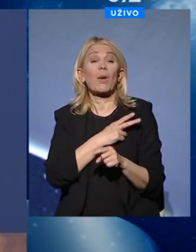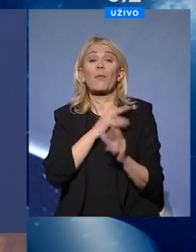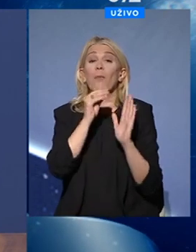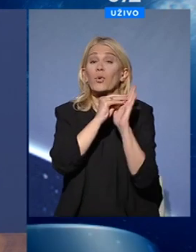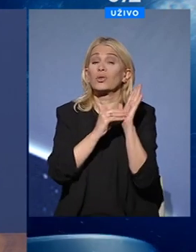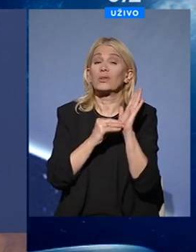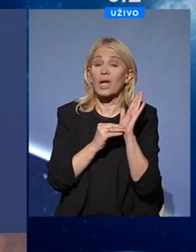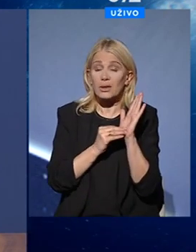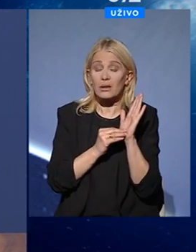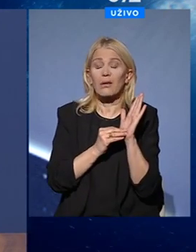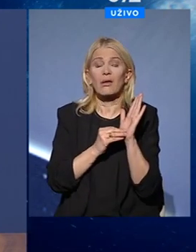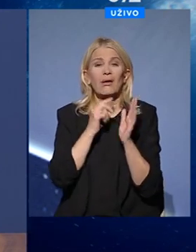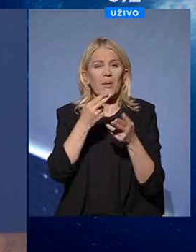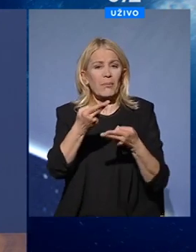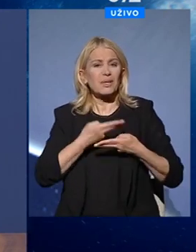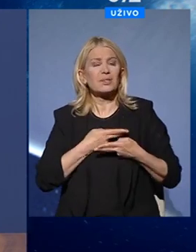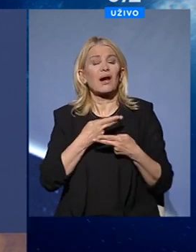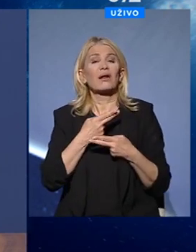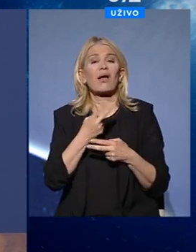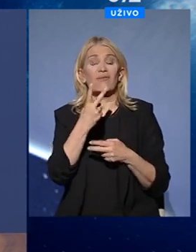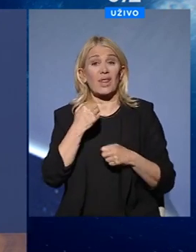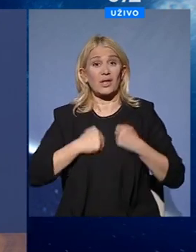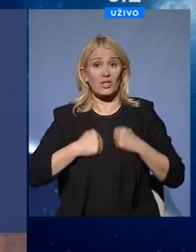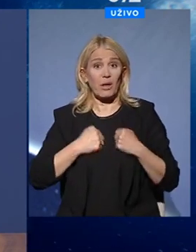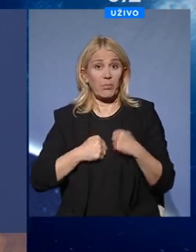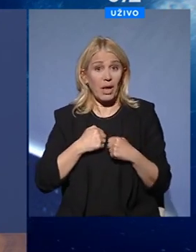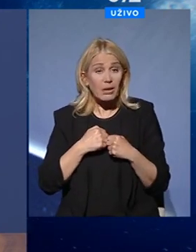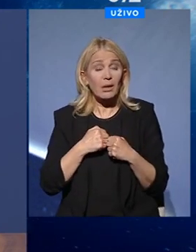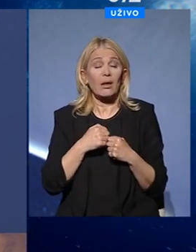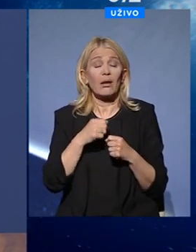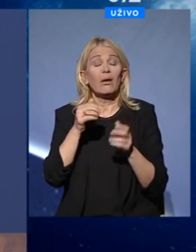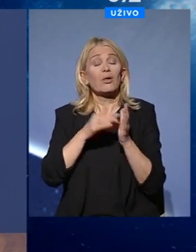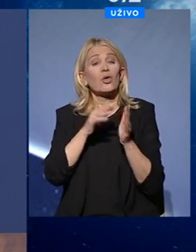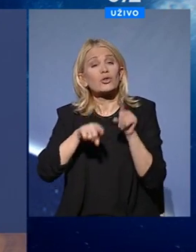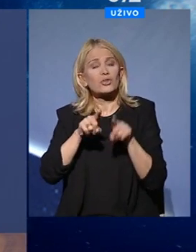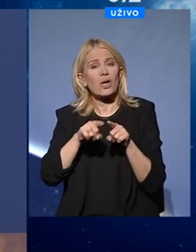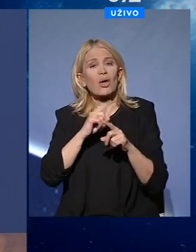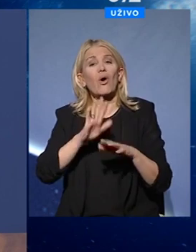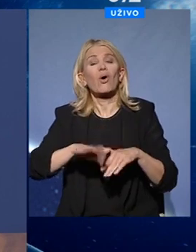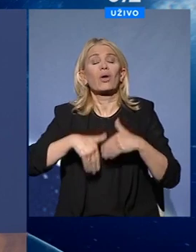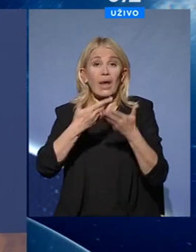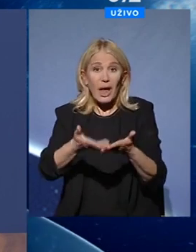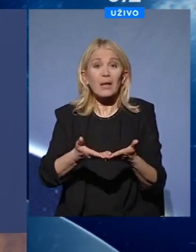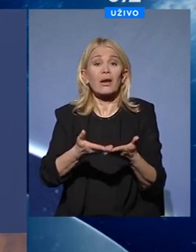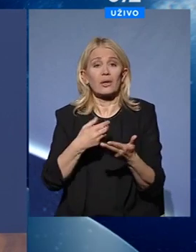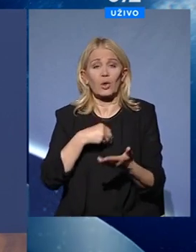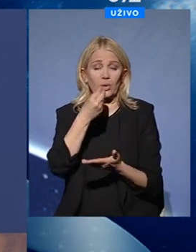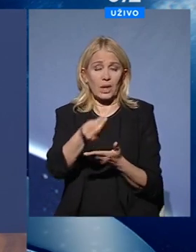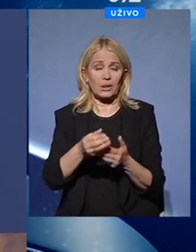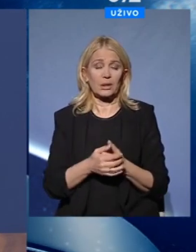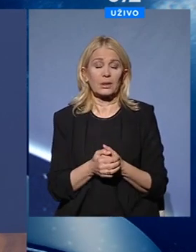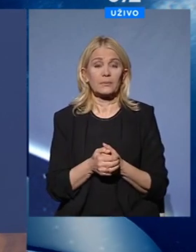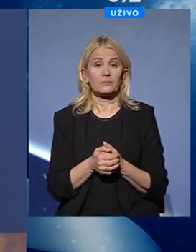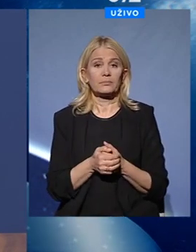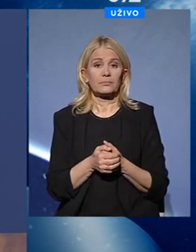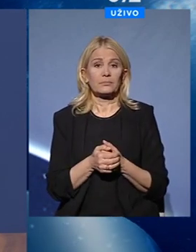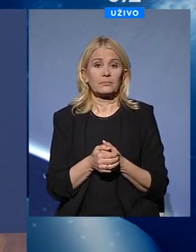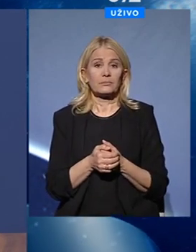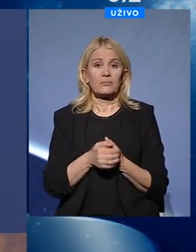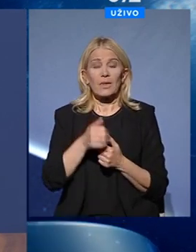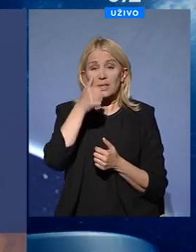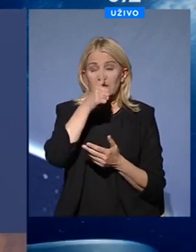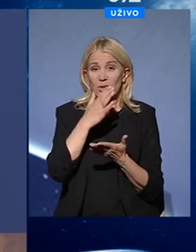su upravo pristigli iz Vrnjačke Banje, još neke što ću vam naknadno dati.